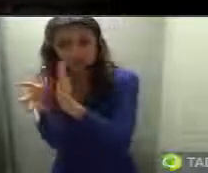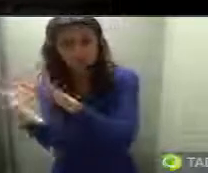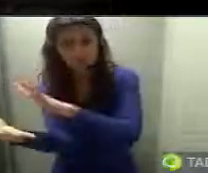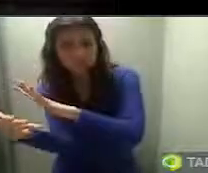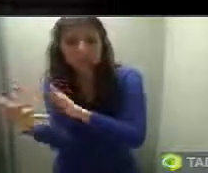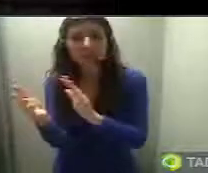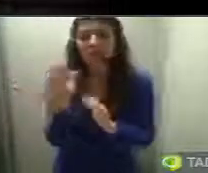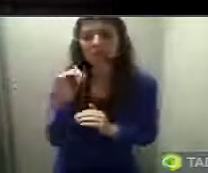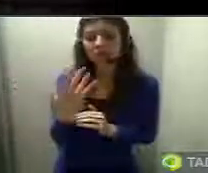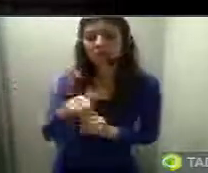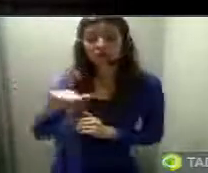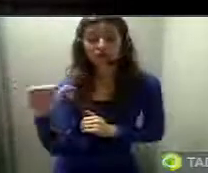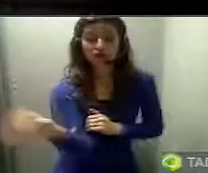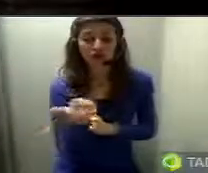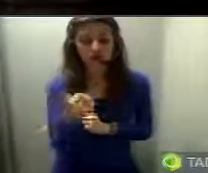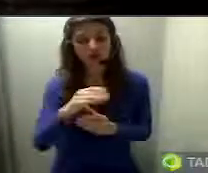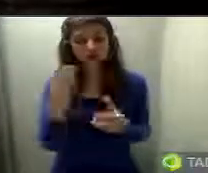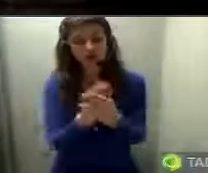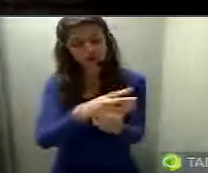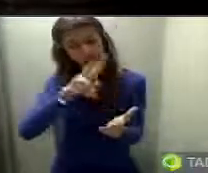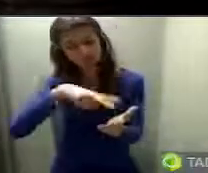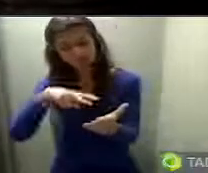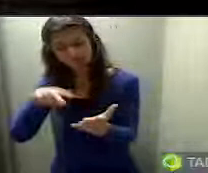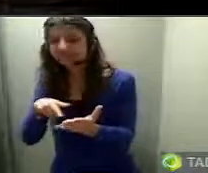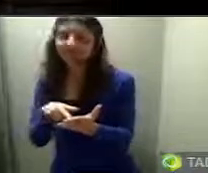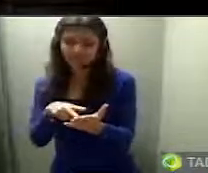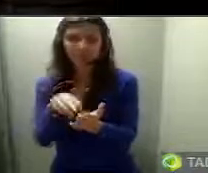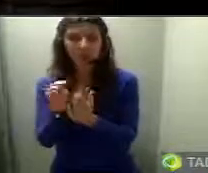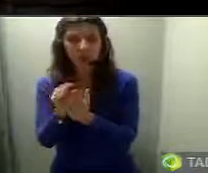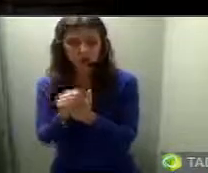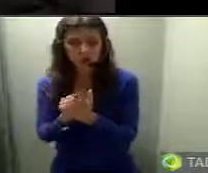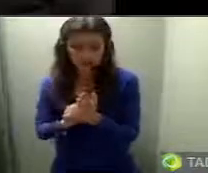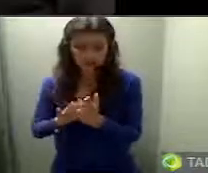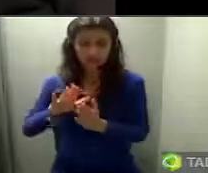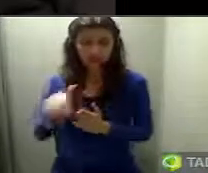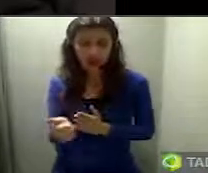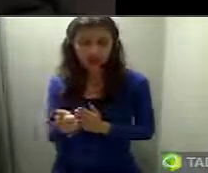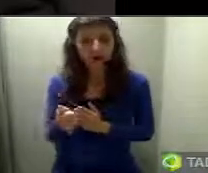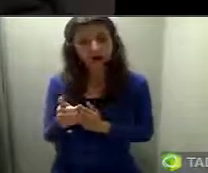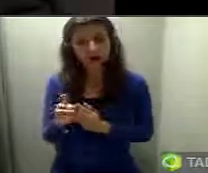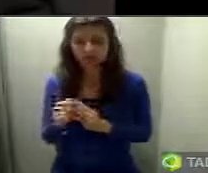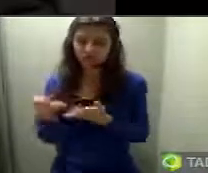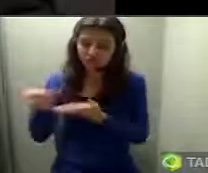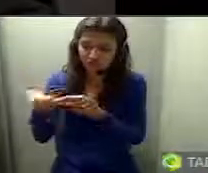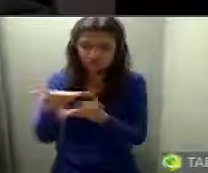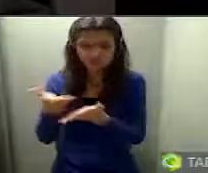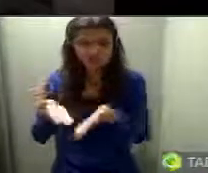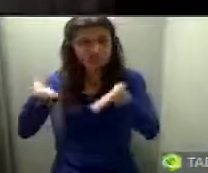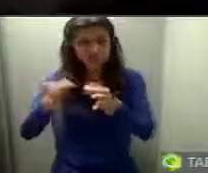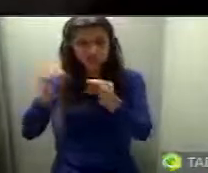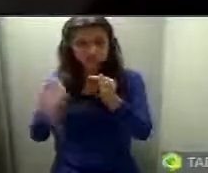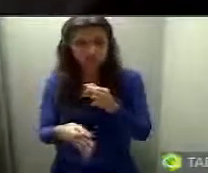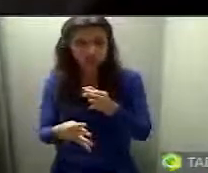Chacun a noté et on est arrivé à sélectionner 5 nommés par